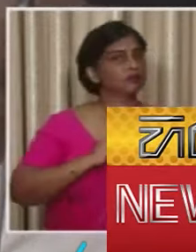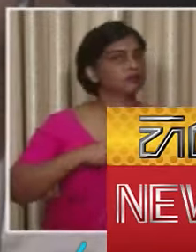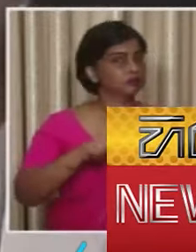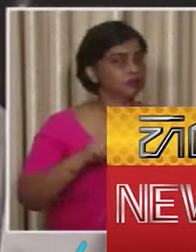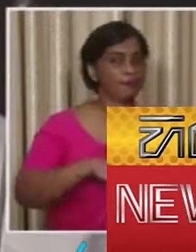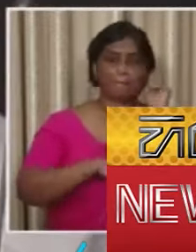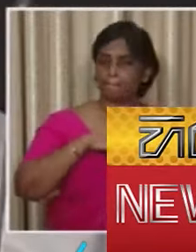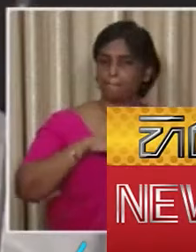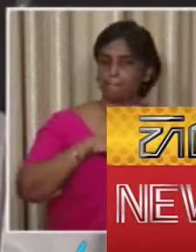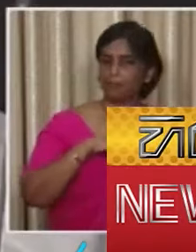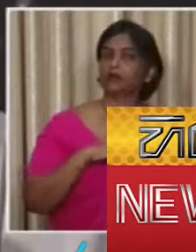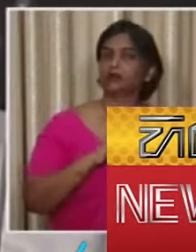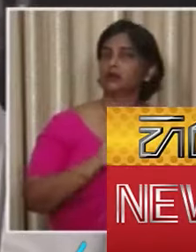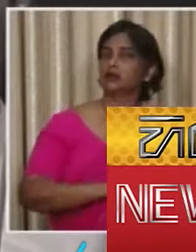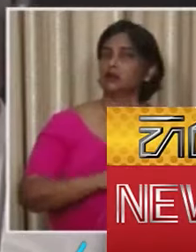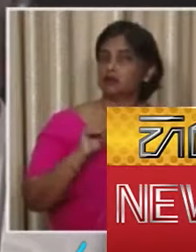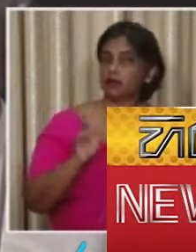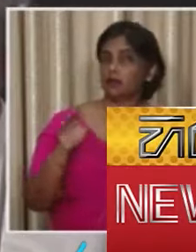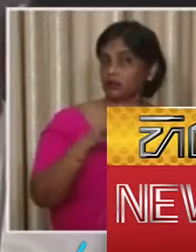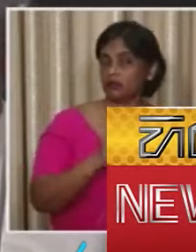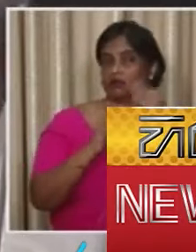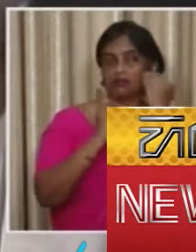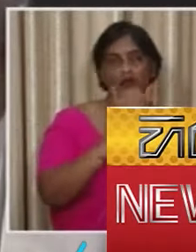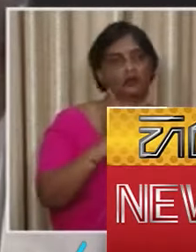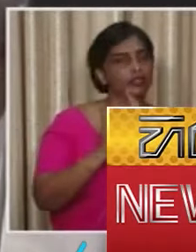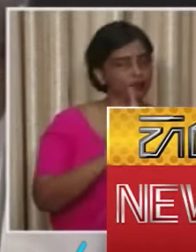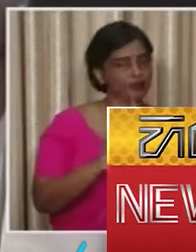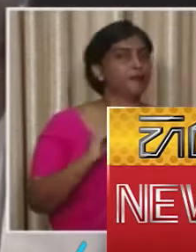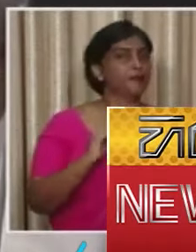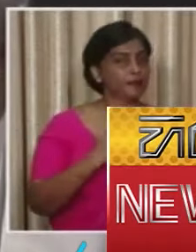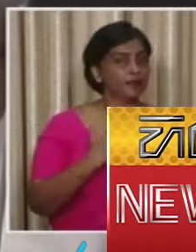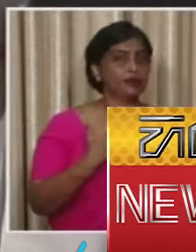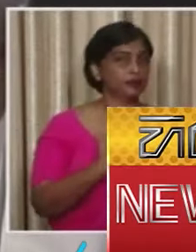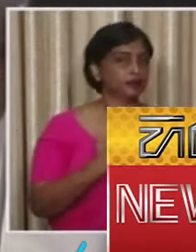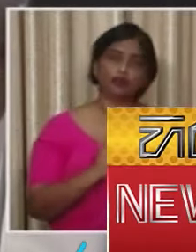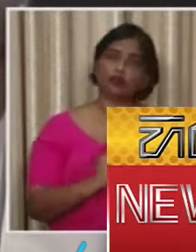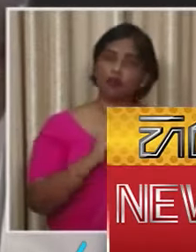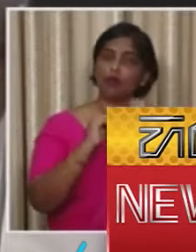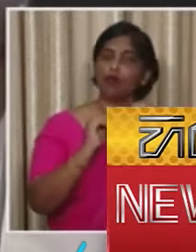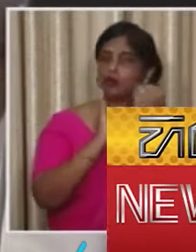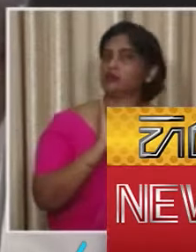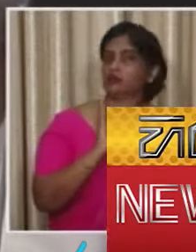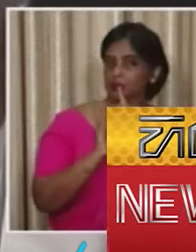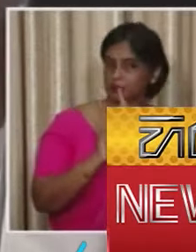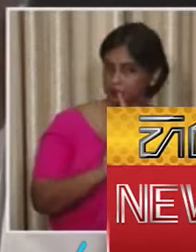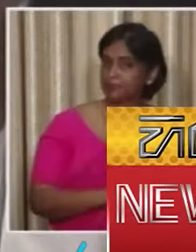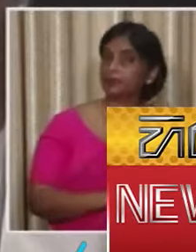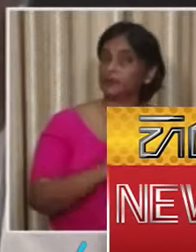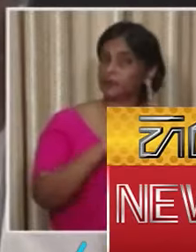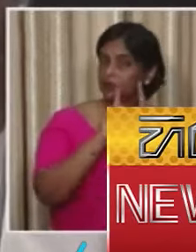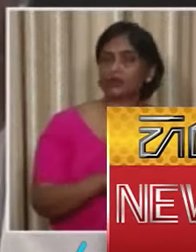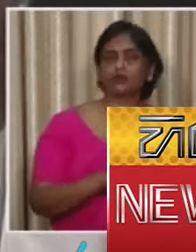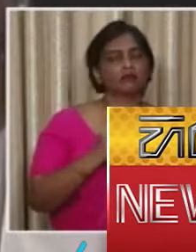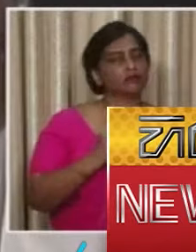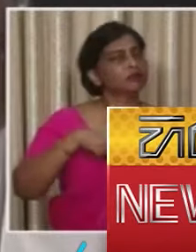කරන සැලසුම් ගැන පාර්ලිමේන්තුවේ හමුවේ විස්තර කළා. ඉන්පසු අප ලබා ඇති ප්‍රගතිය ගැන කරුණු පැහැදිලි කළා. ඒ අනුව